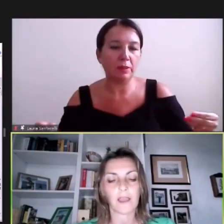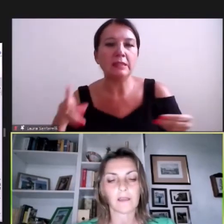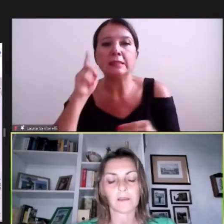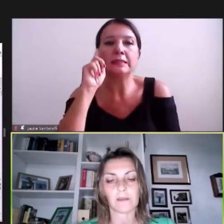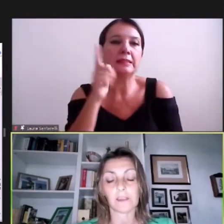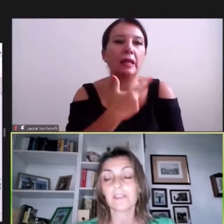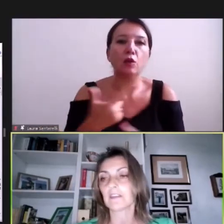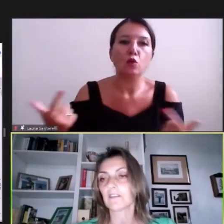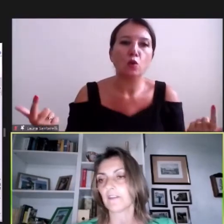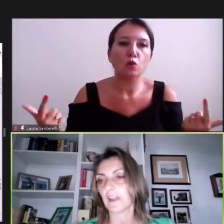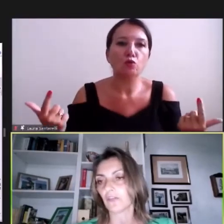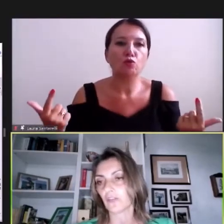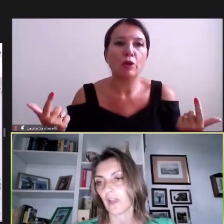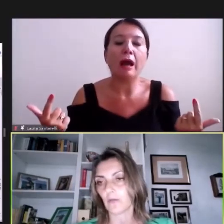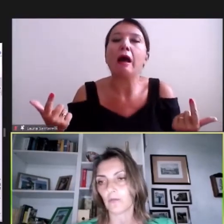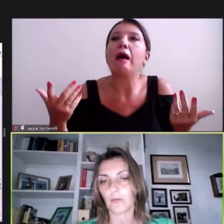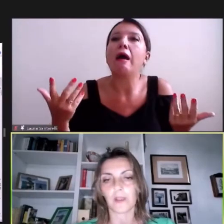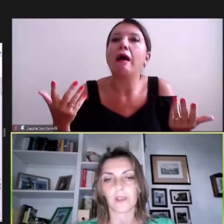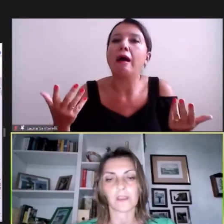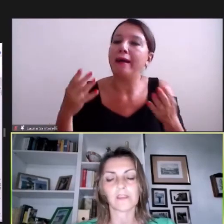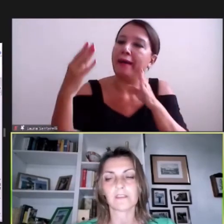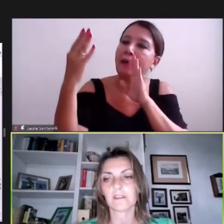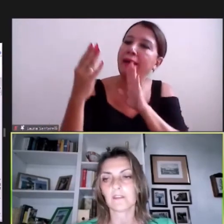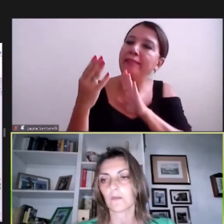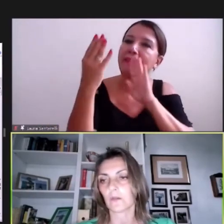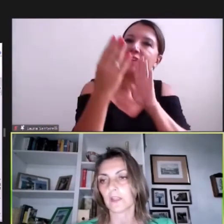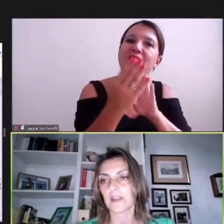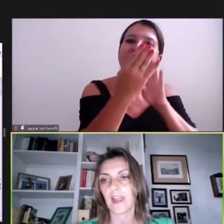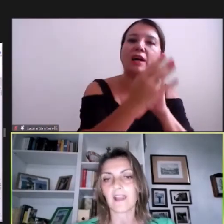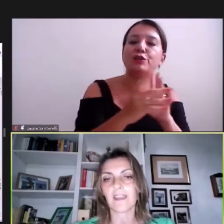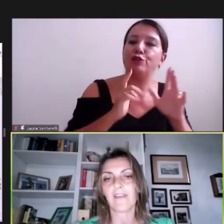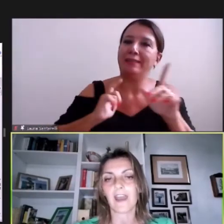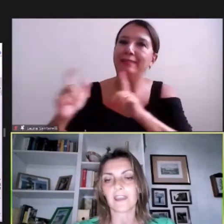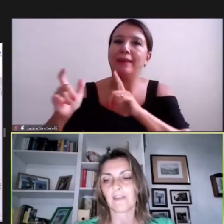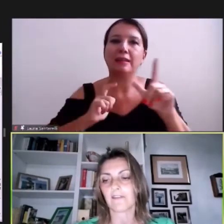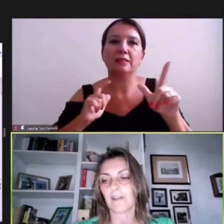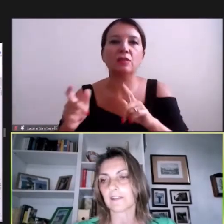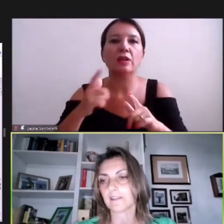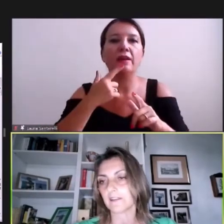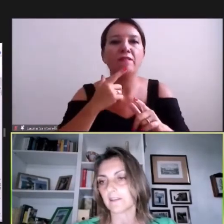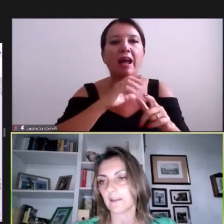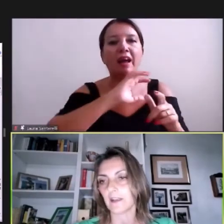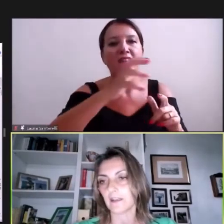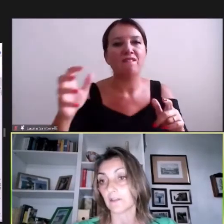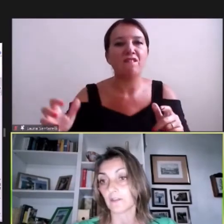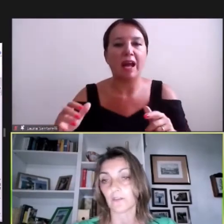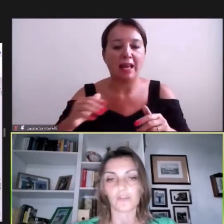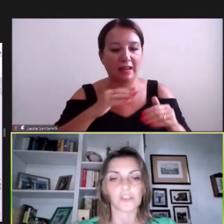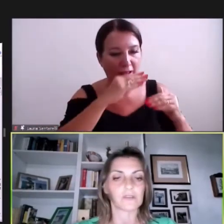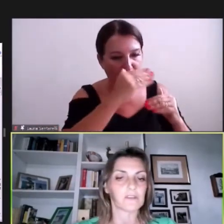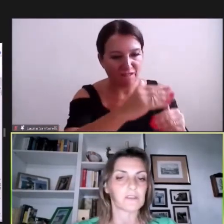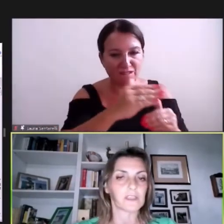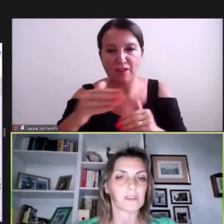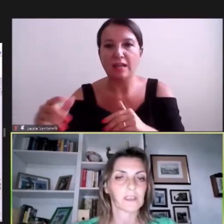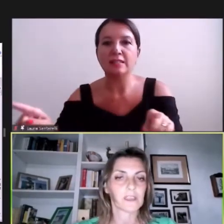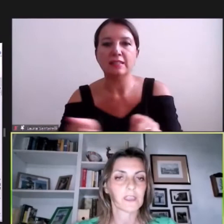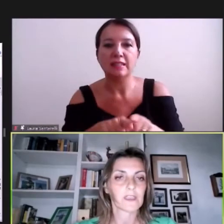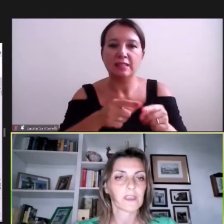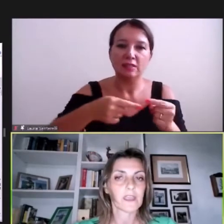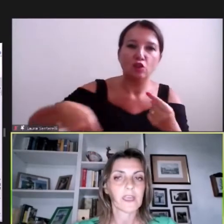una interfaccia, un'interazione tra le varie fasi dello stesso ciclo di